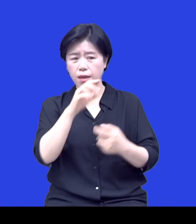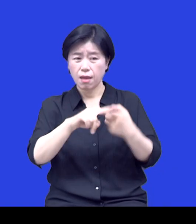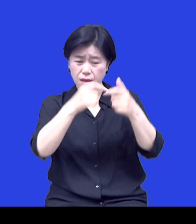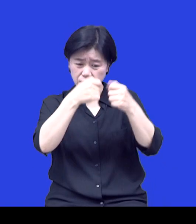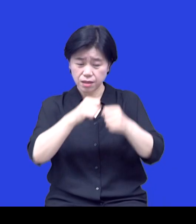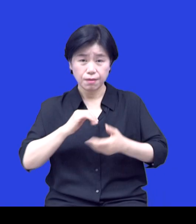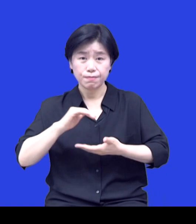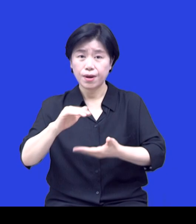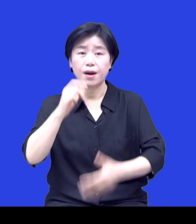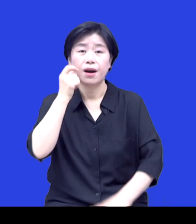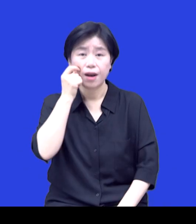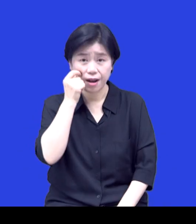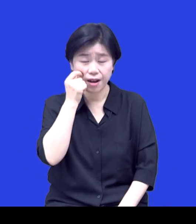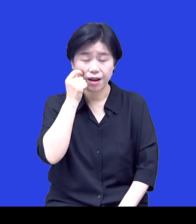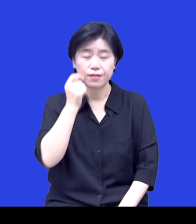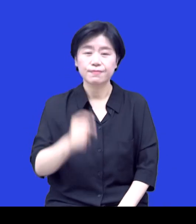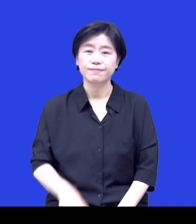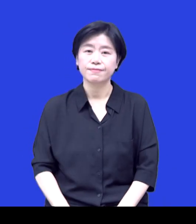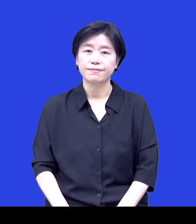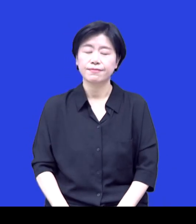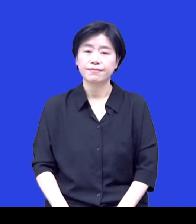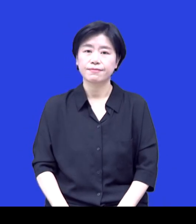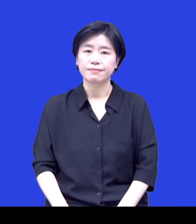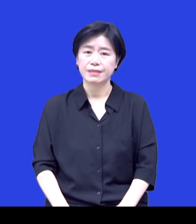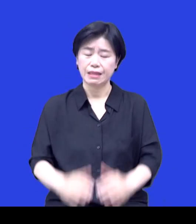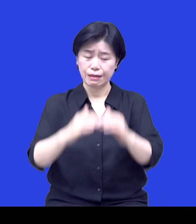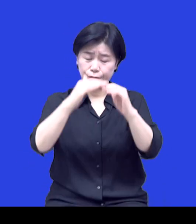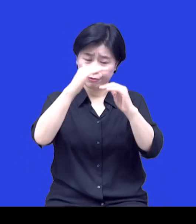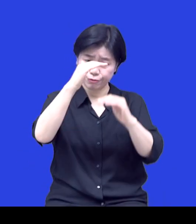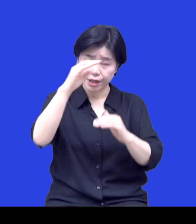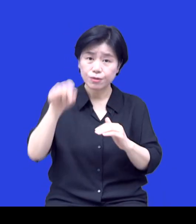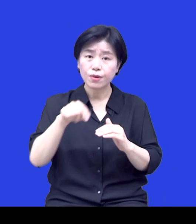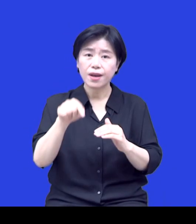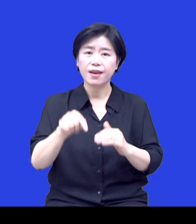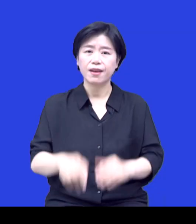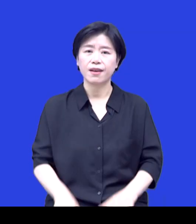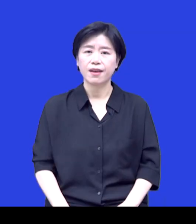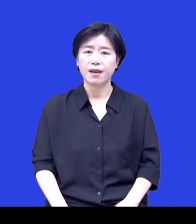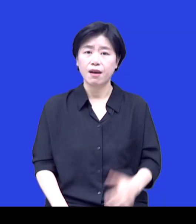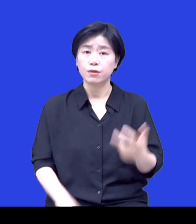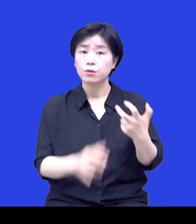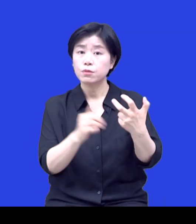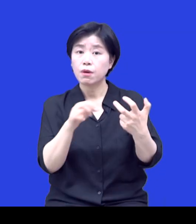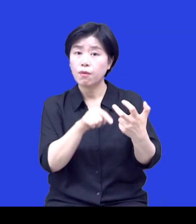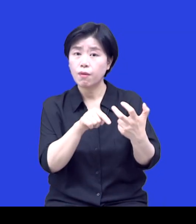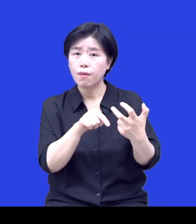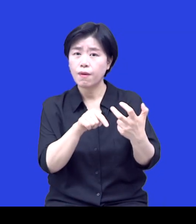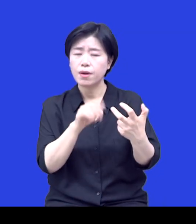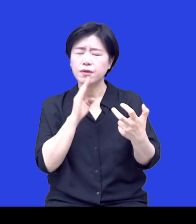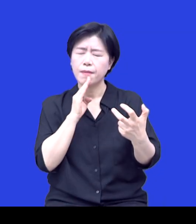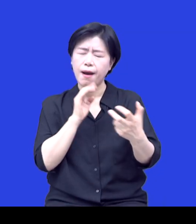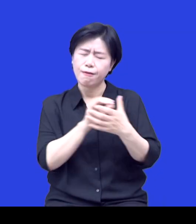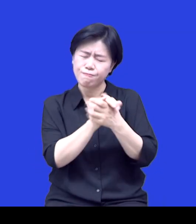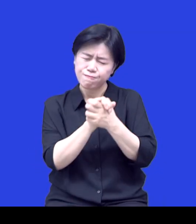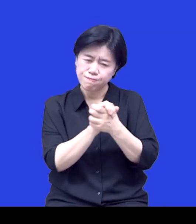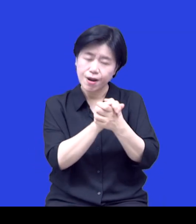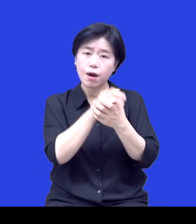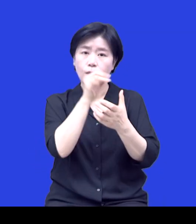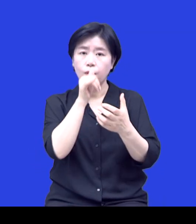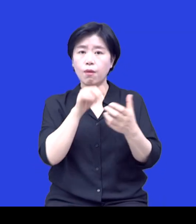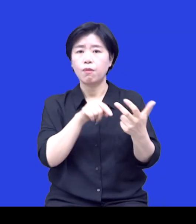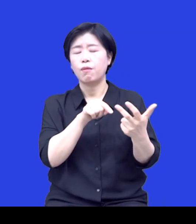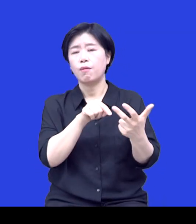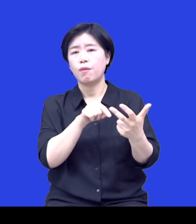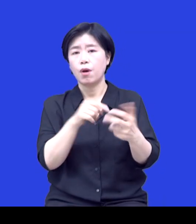예. 그 과정 속에서 교회에서 가장 사역도 많이 했고 정도 많이 들었고 헌금생활도 열심히 하던